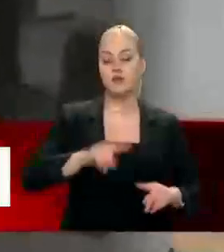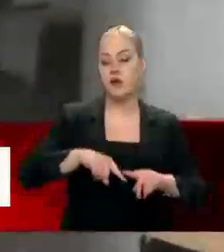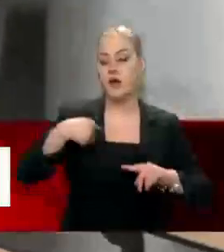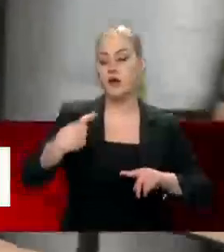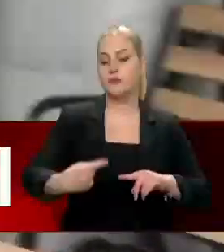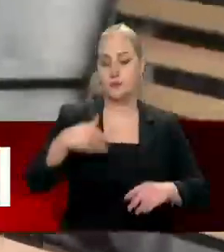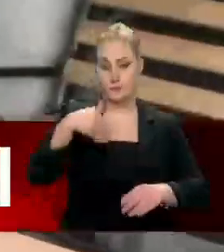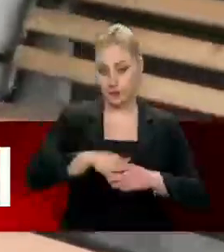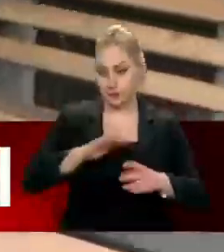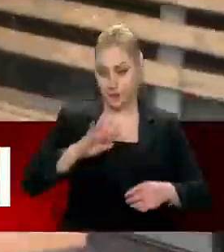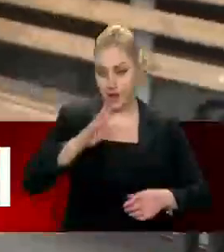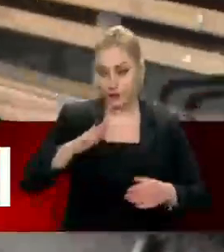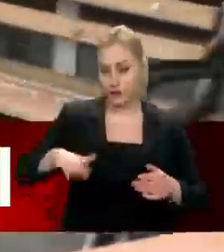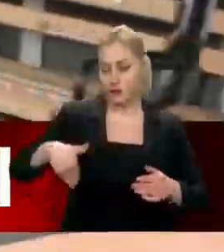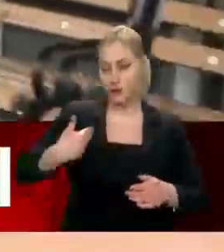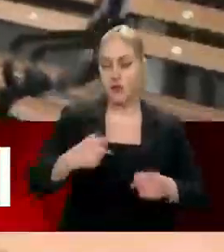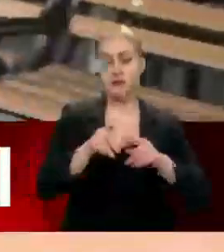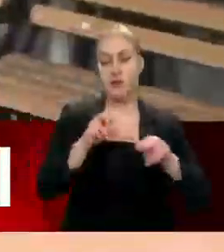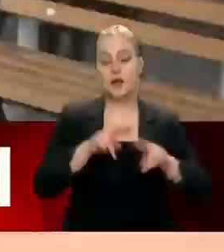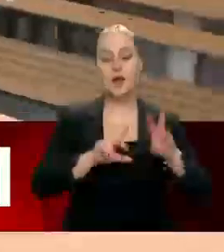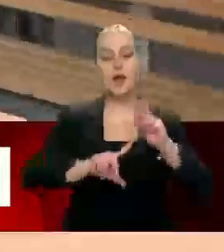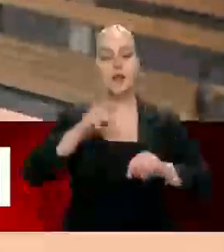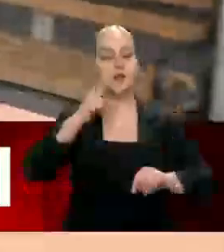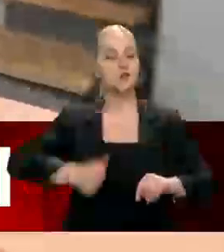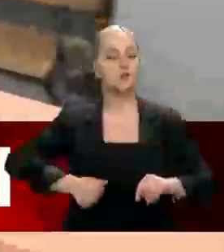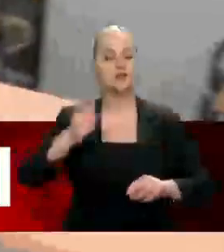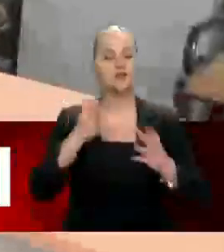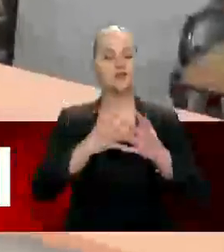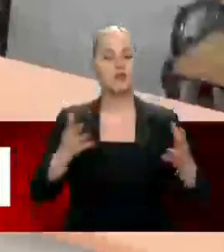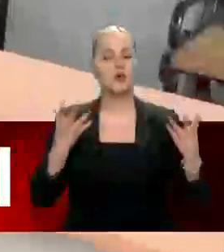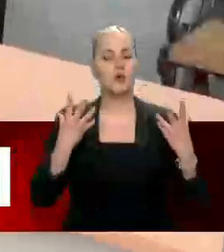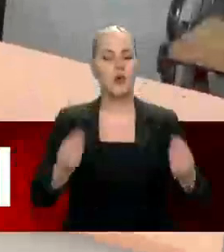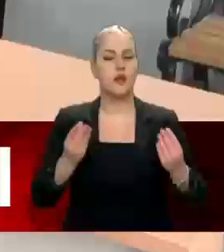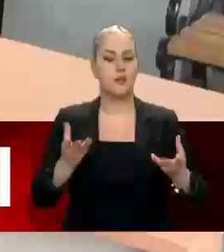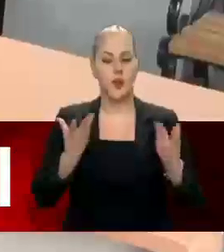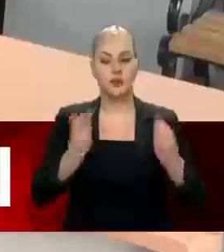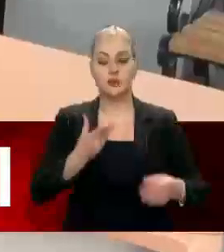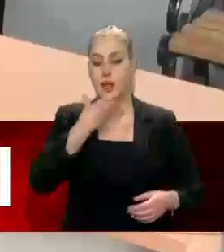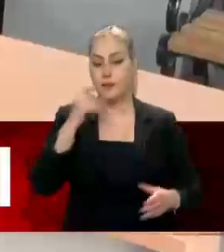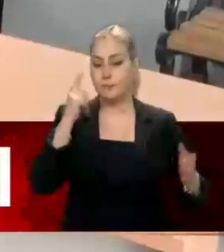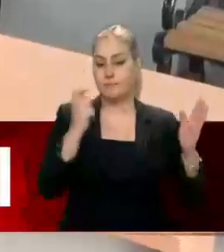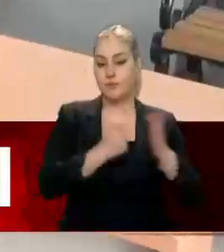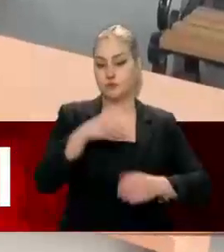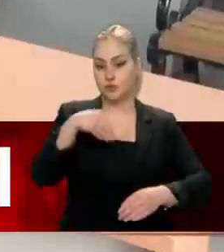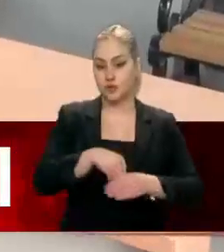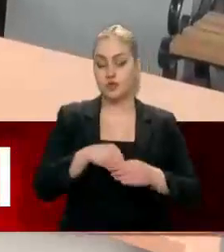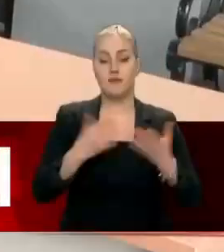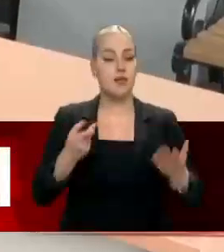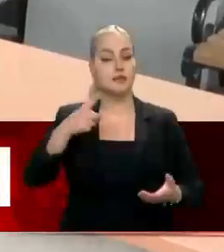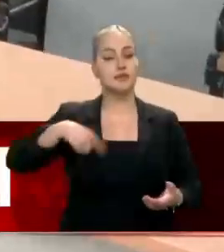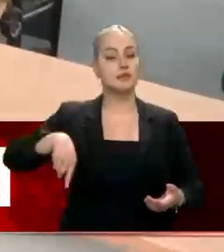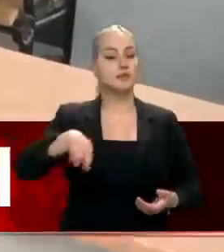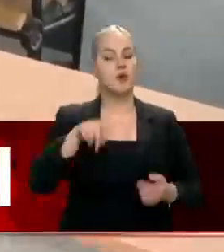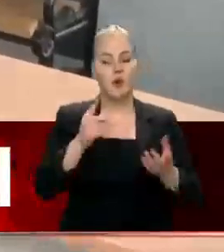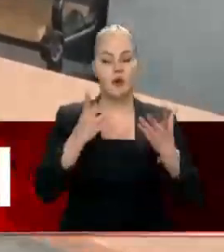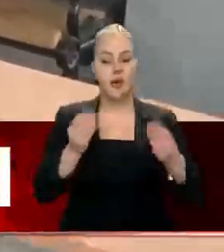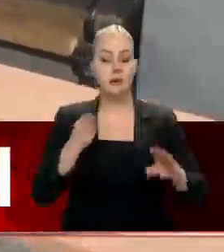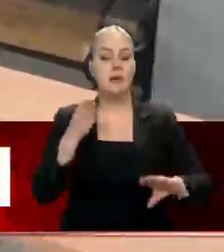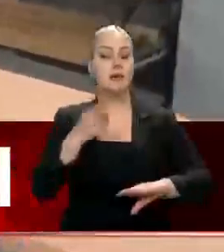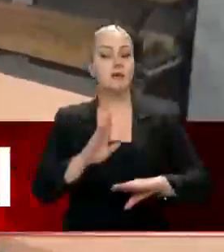hafta meclisten geçtikten sonra SGK İl müdürlüklerinde büyük bir kalabalık olacak emeklilik başvurusu için ve eğer siz o